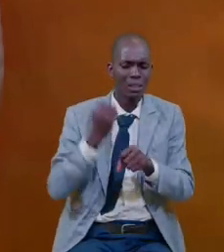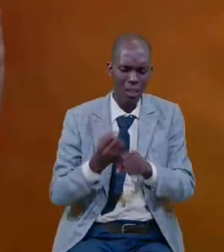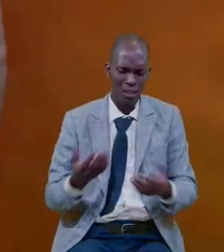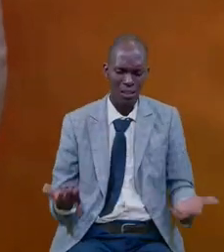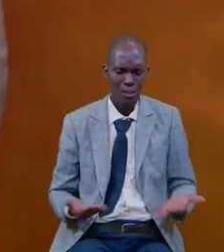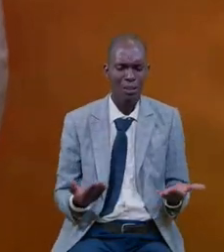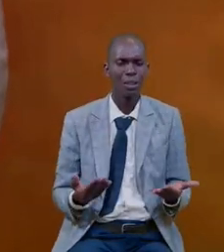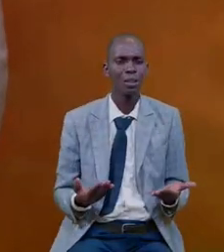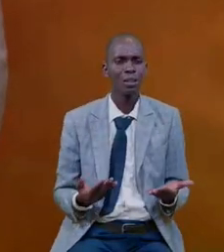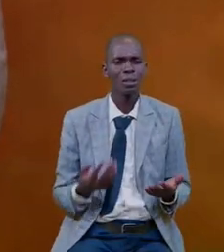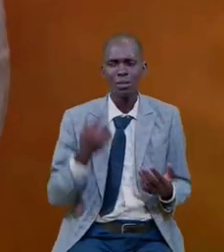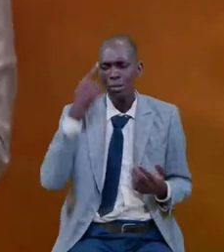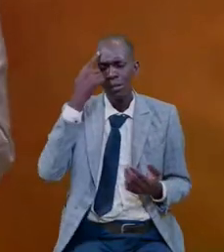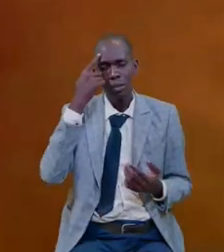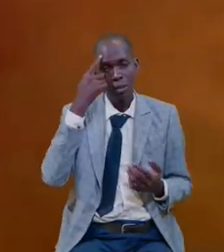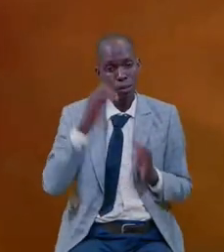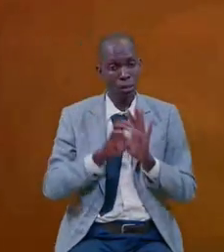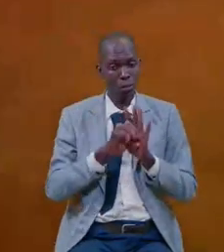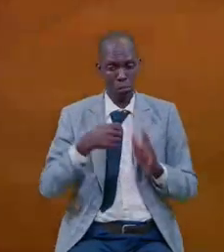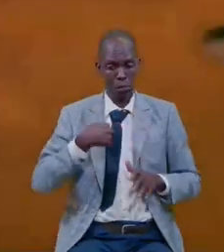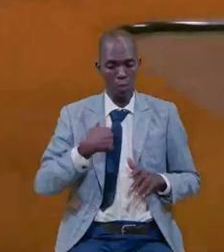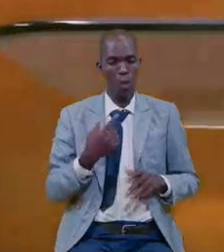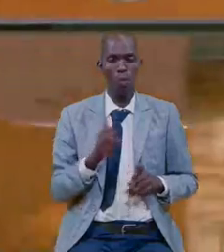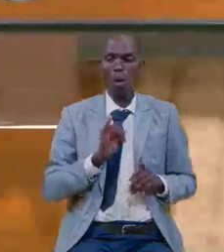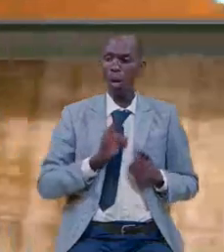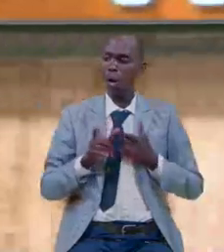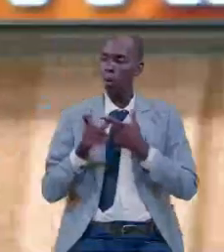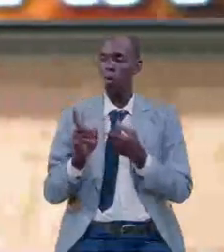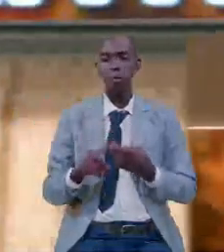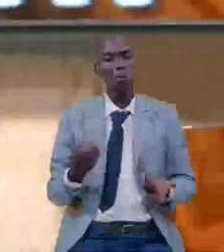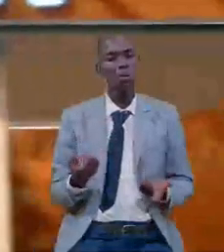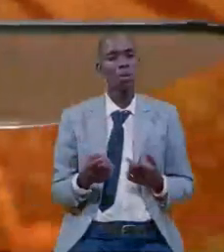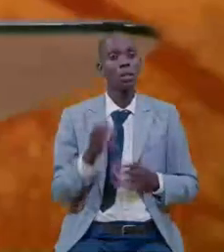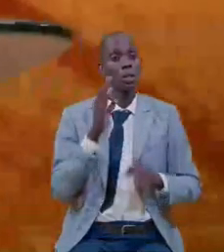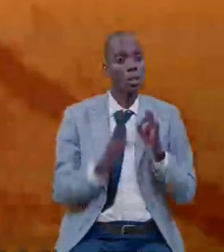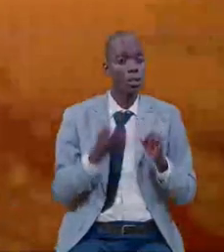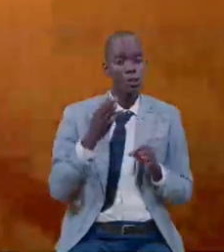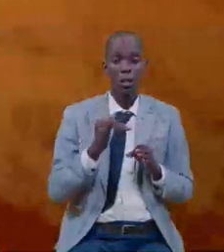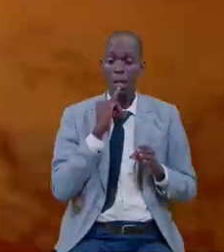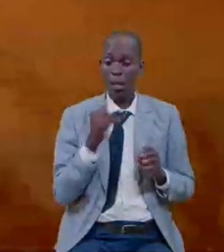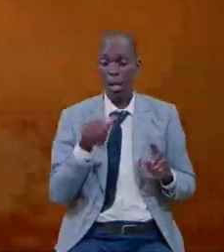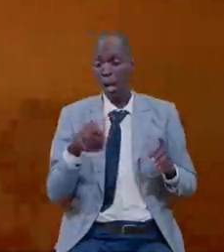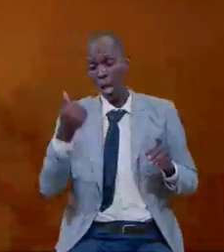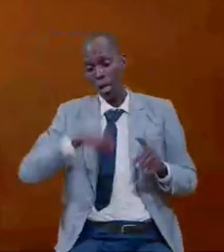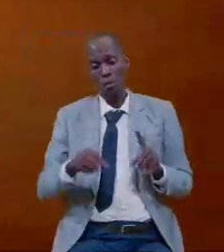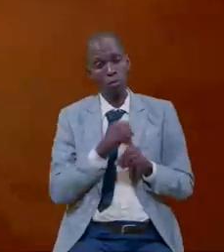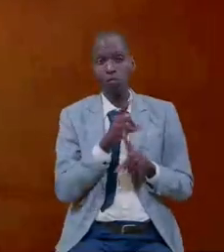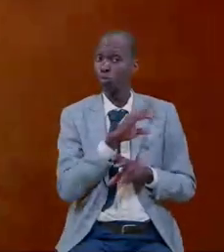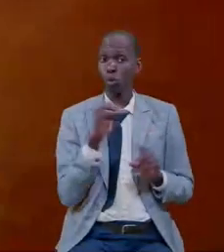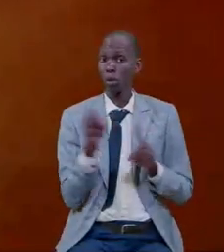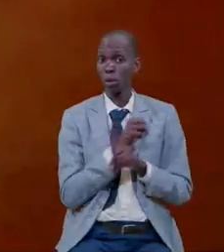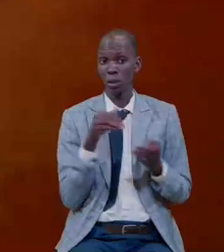Et tout ce que vous apprenez toutes ces années, repensez à ça. À qui irai-je? S'il y a une attaque, il n'y a pas d'attaque. Mais s'il y a attaque,